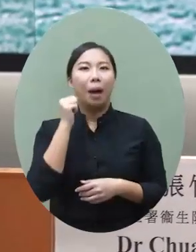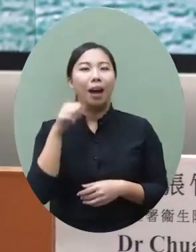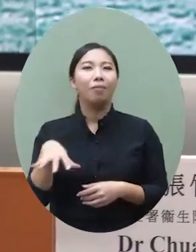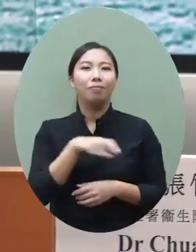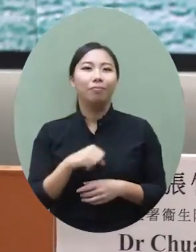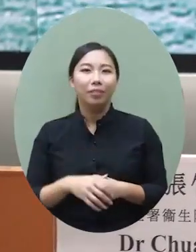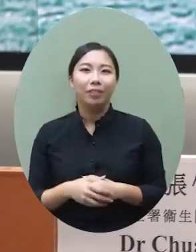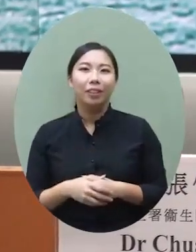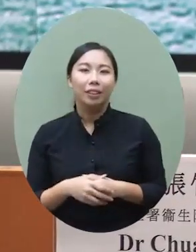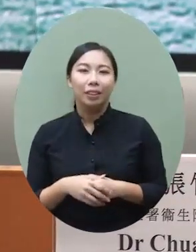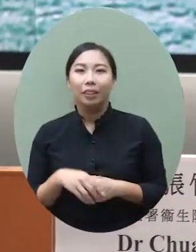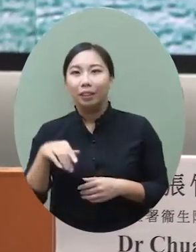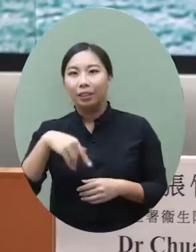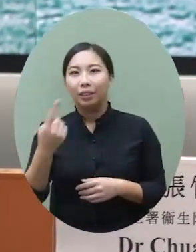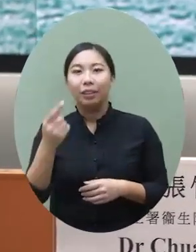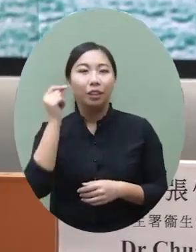各位女士。